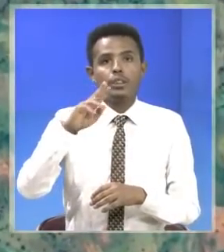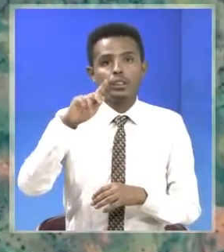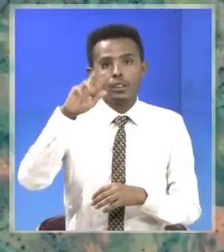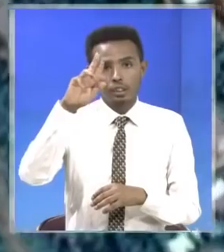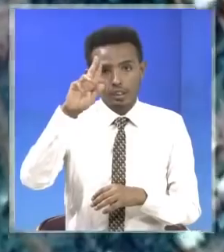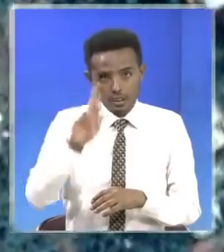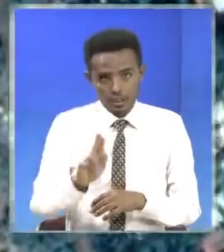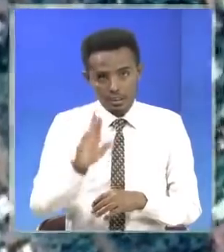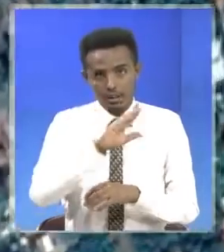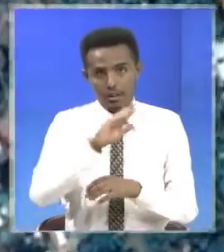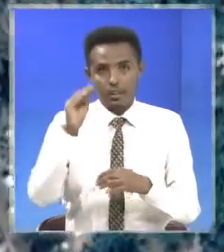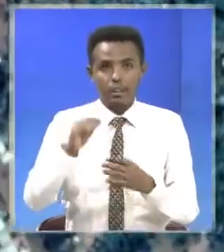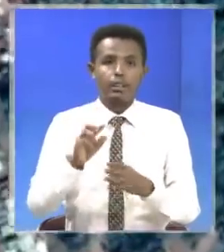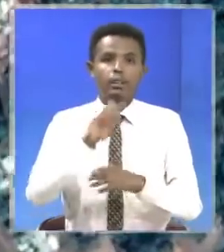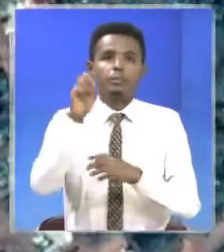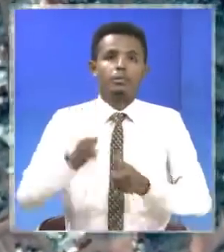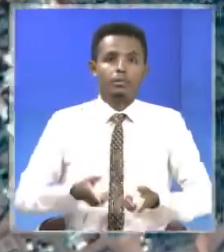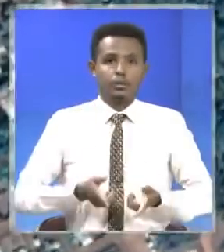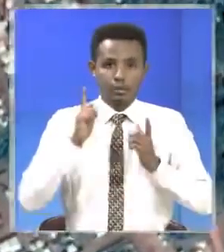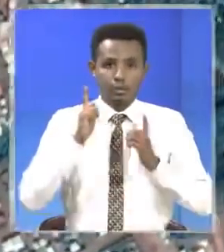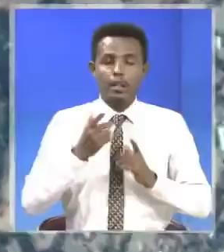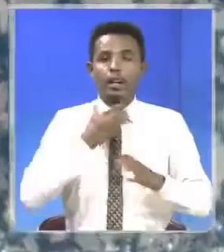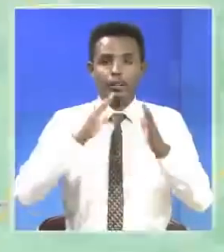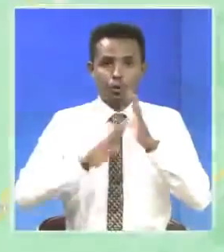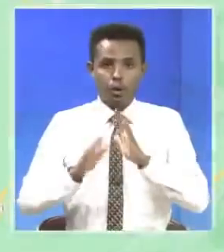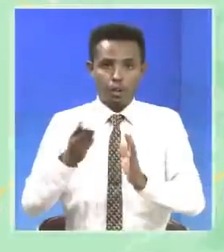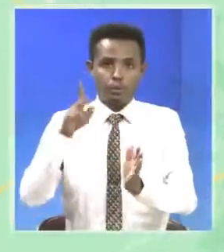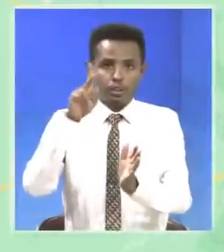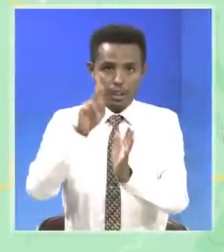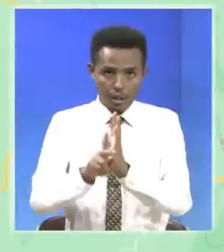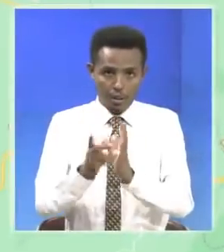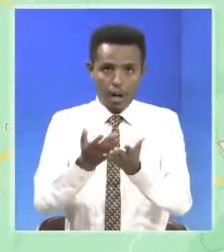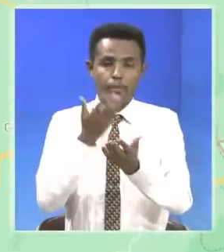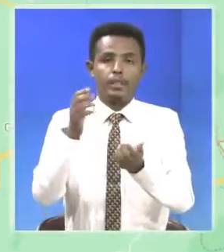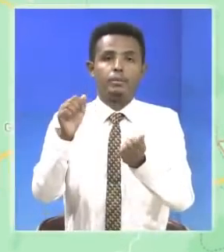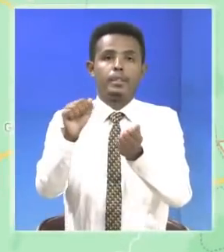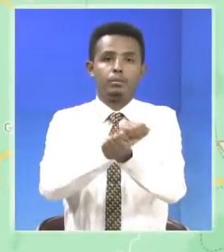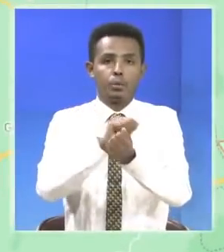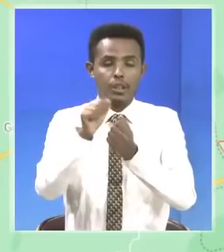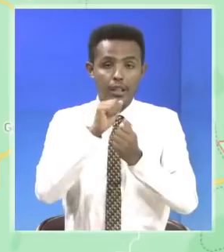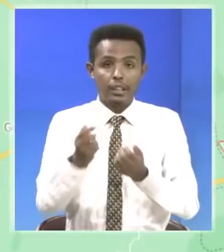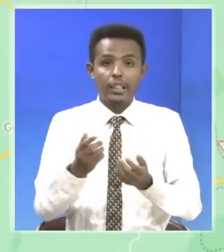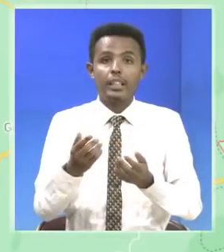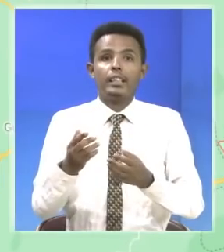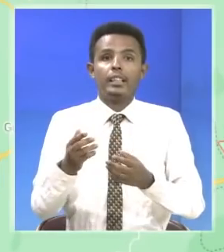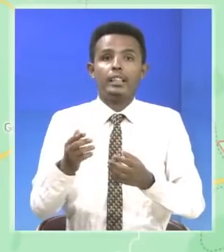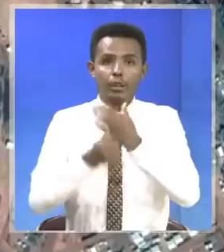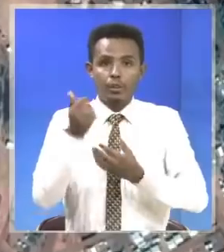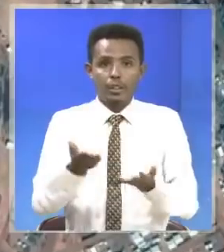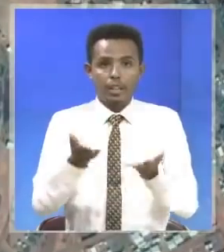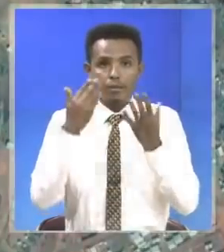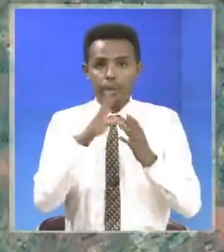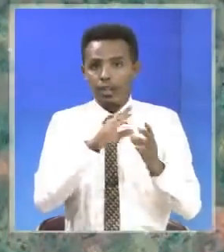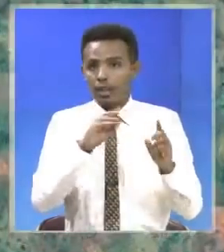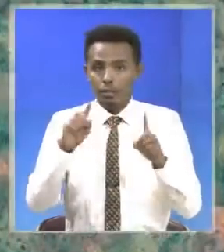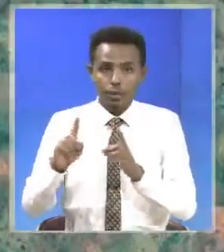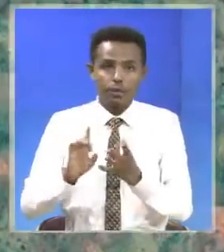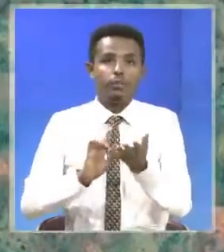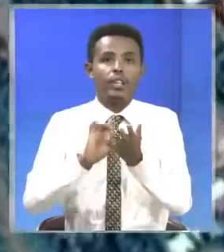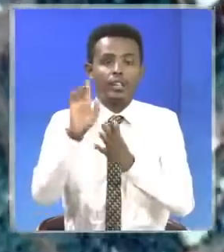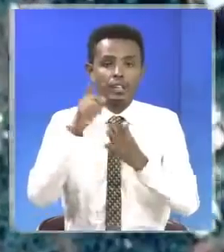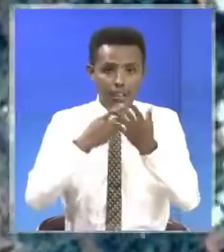መሰረት ባደረገ መልኩ የአማራ ተወላጆች ተገድለዋል። ሀብት ንብረትም ጥቃቱ የተፈቱት ደግሞ ተፈናቅለዋል። እነዚህ ከቀያቸው